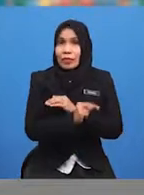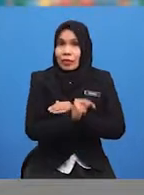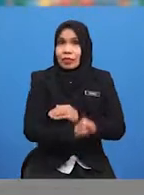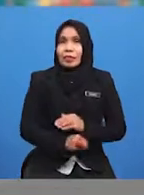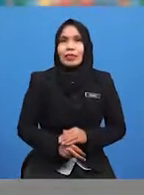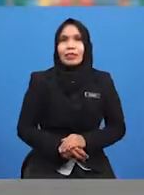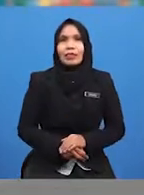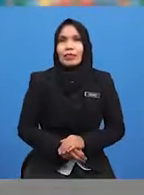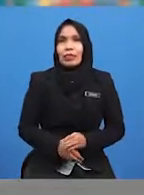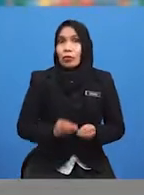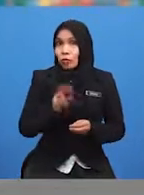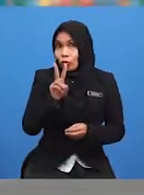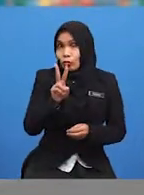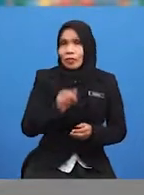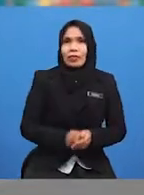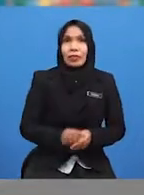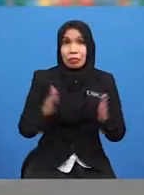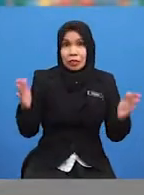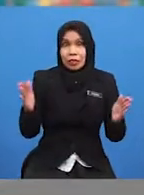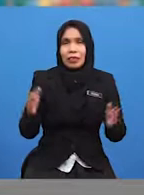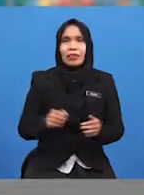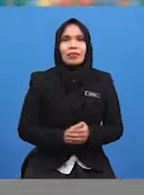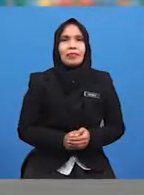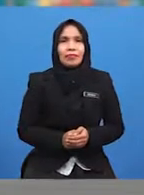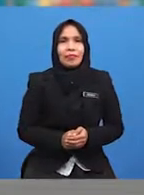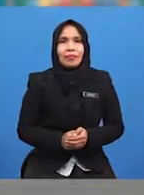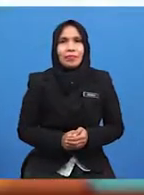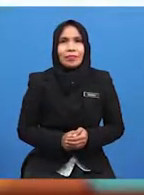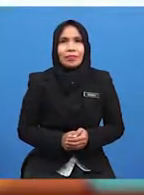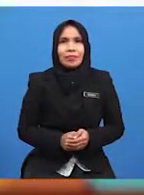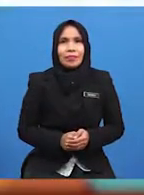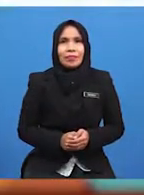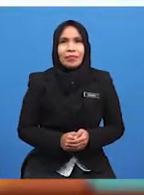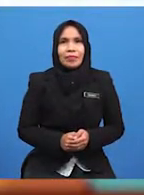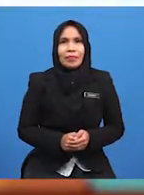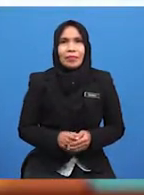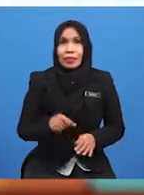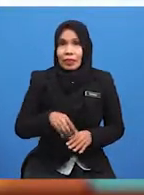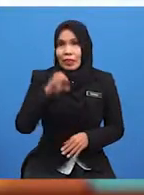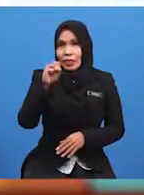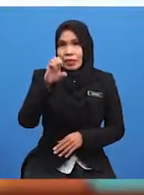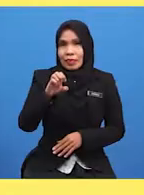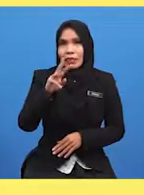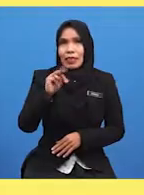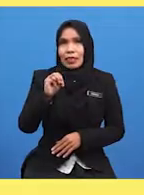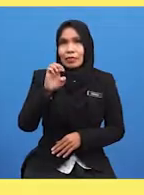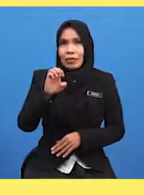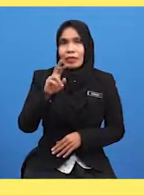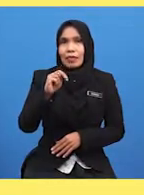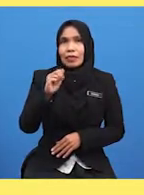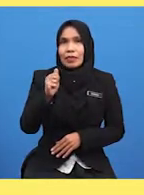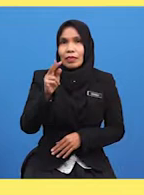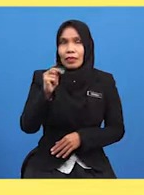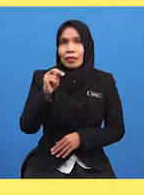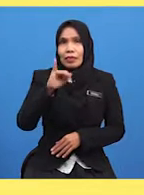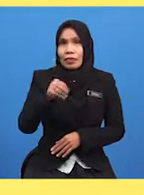Malaysia selepas Negeri Pahang dan keempat terbesar di Malaysia Dapatkah murid-murid merangkak pakai